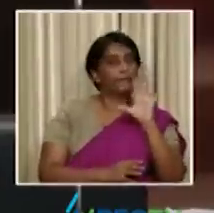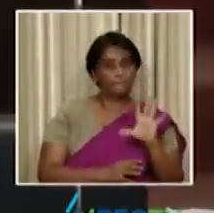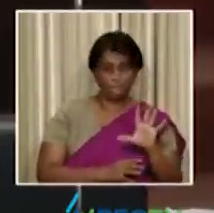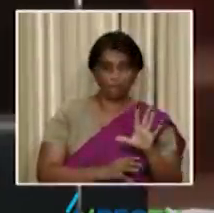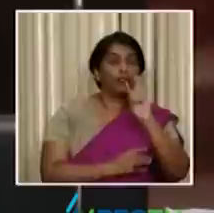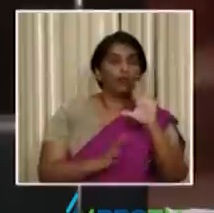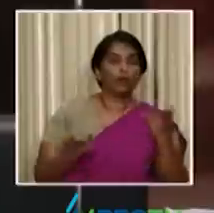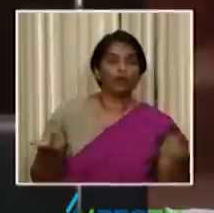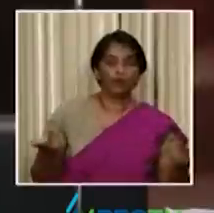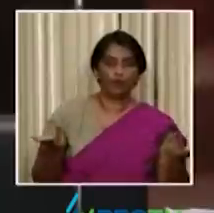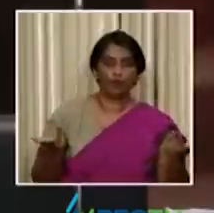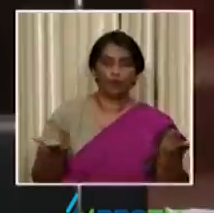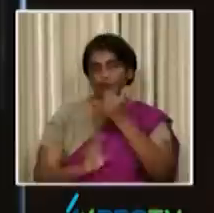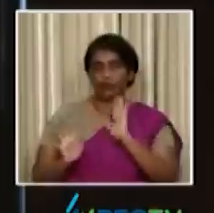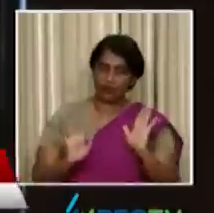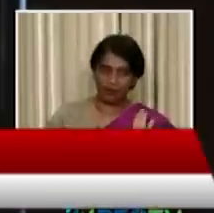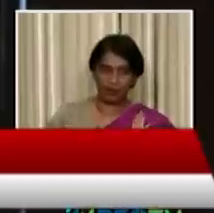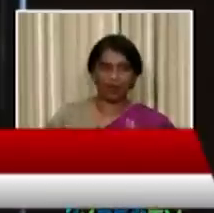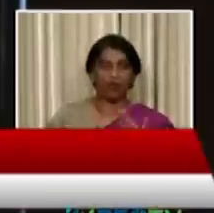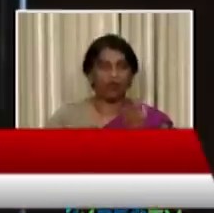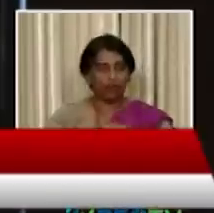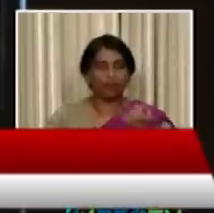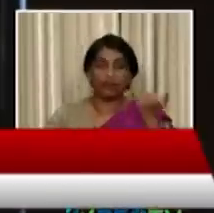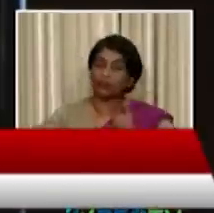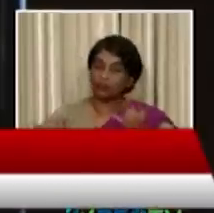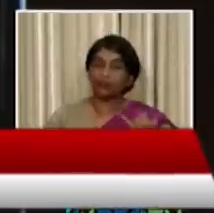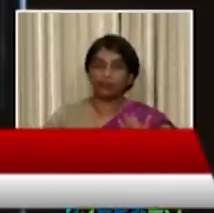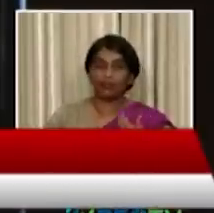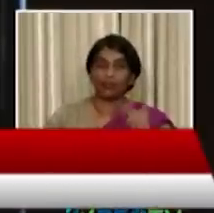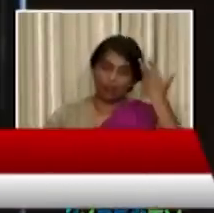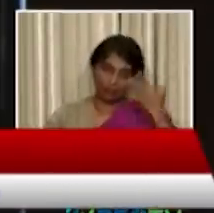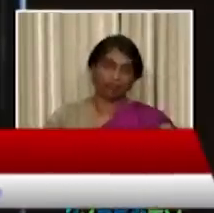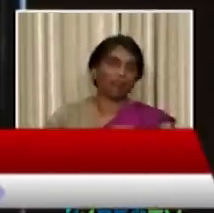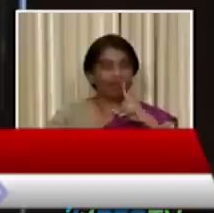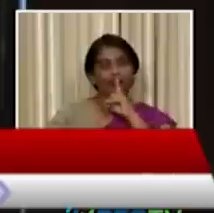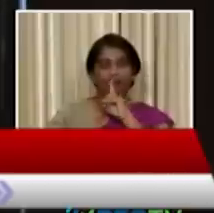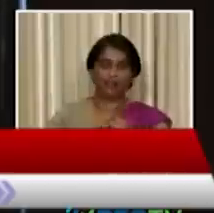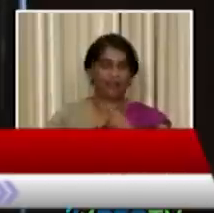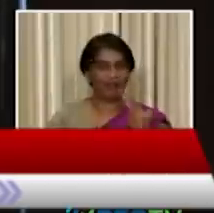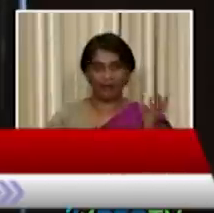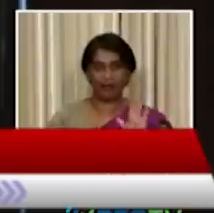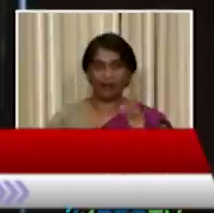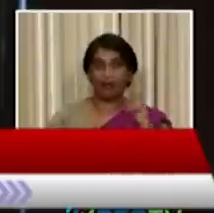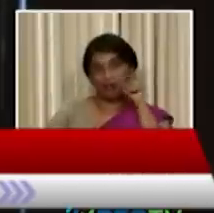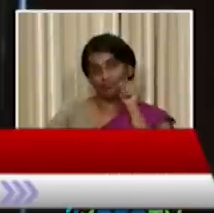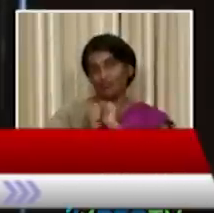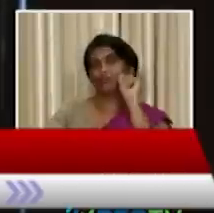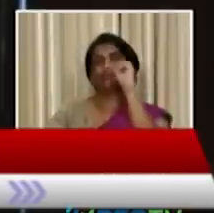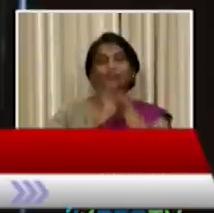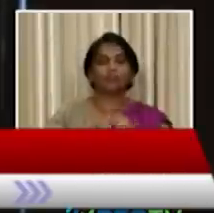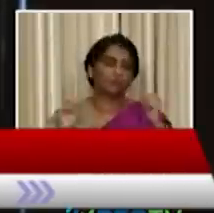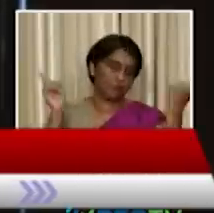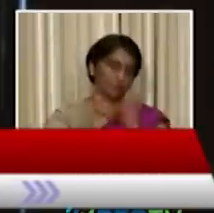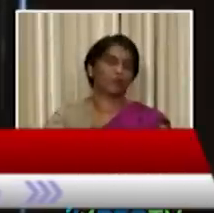කොහේ නඩු 35 ඒව වාස්ප වේලා කවුරුත් අපිට කතා කරලා මාව මෝචරියට දාලා දෙන්න වගේ ඒවා කියන්නේ නැහැ. හැබැයි අතනට දාලා දෙන්න, මෙතනට